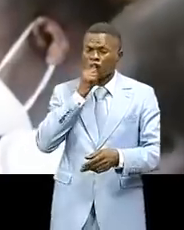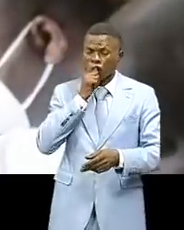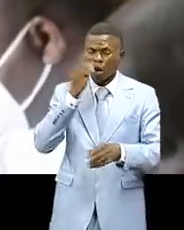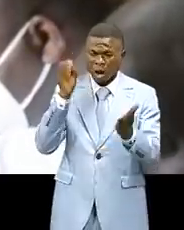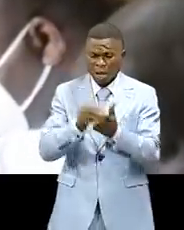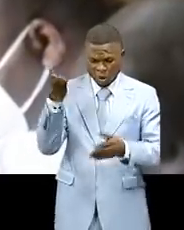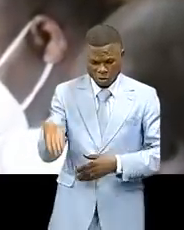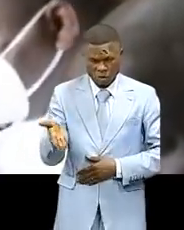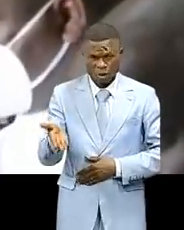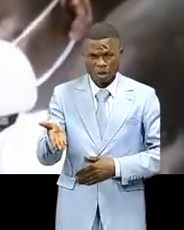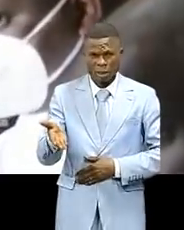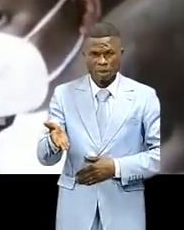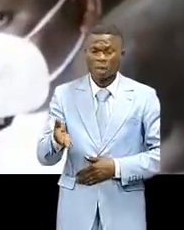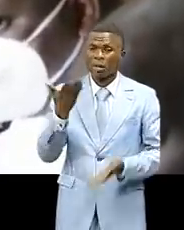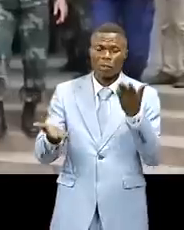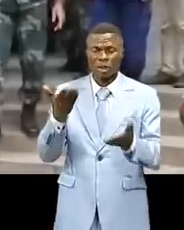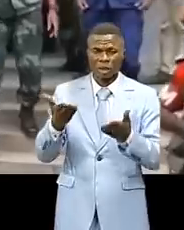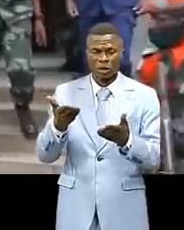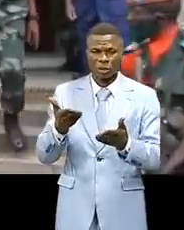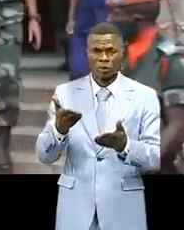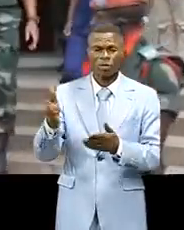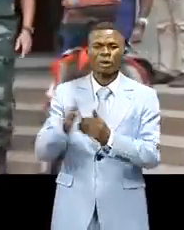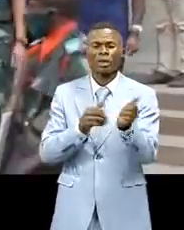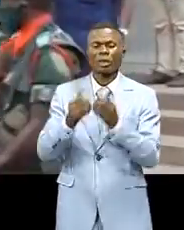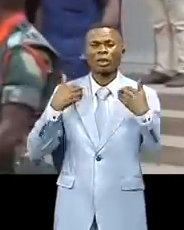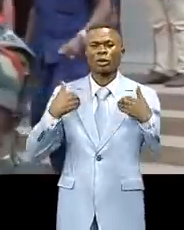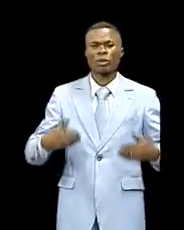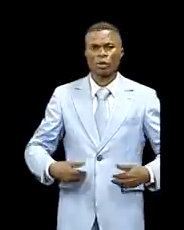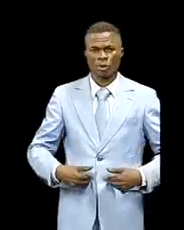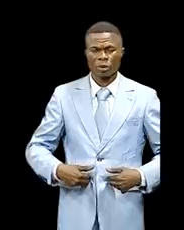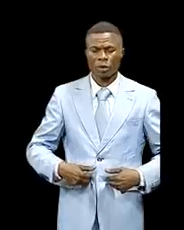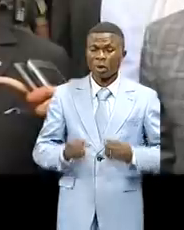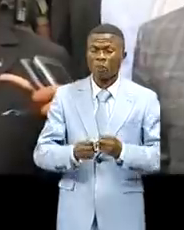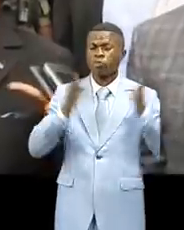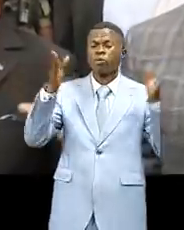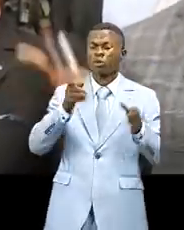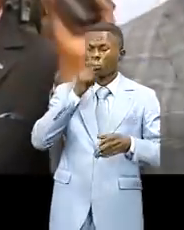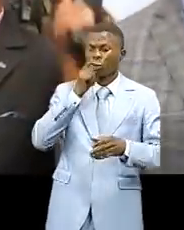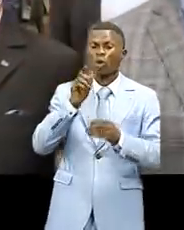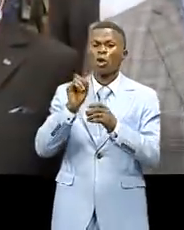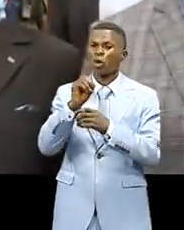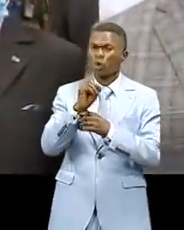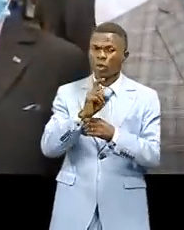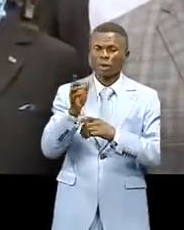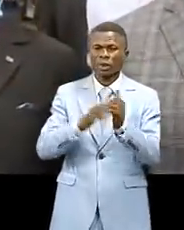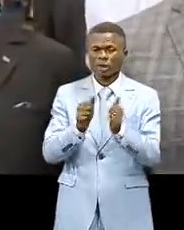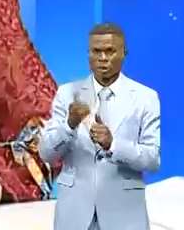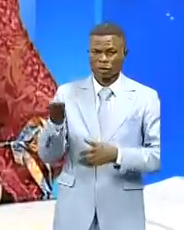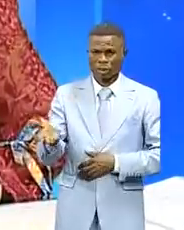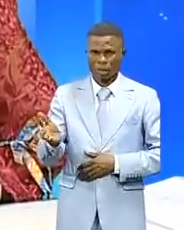encore en activité au risque d préjudicier sa santé suite au gaz très toxique qui si des